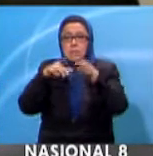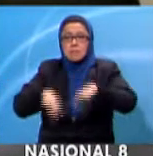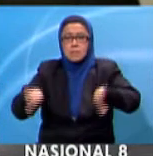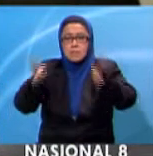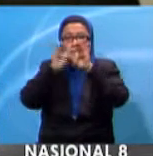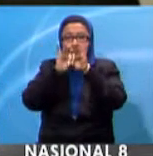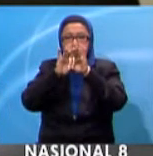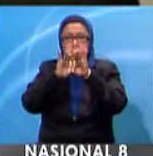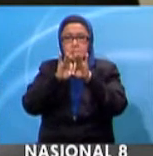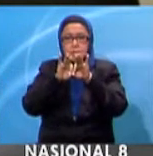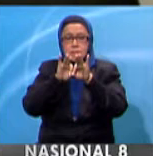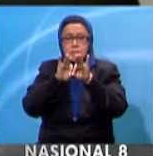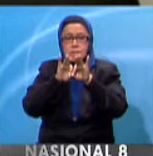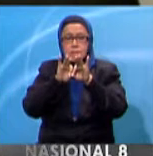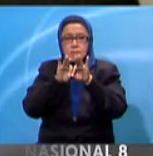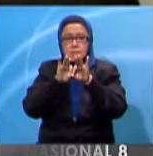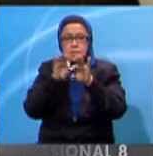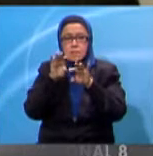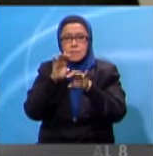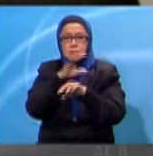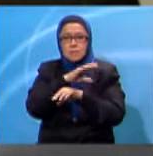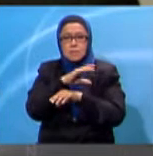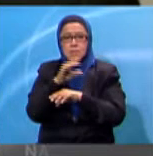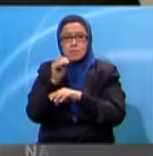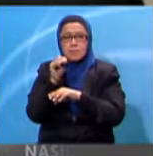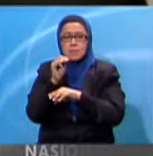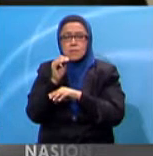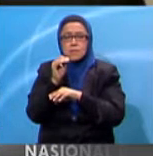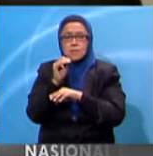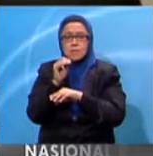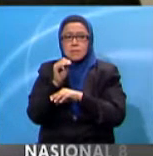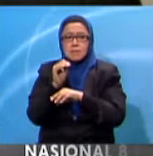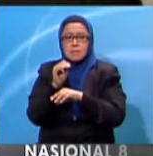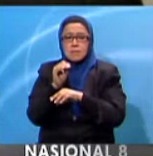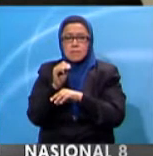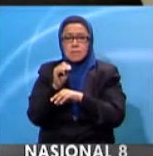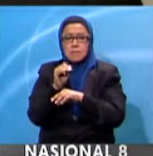itu, saya rasa it's more for